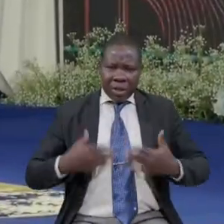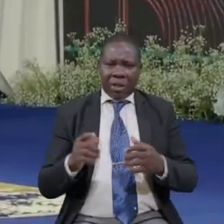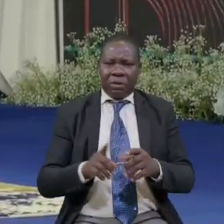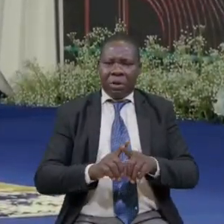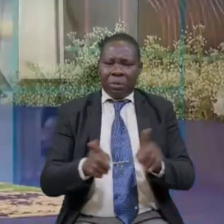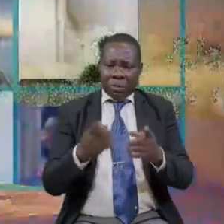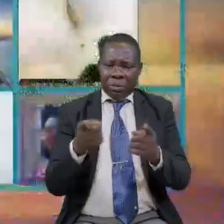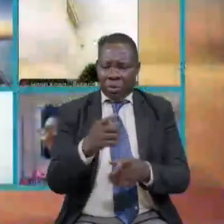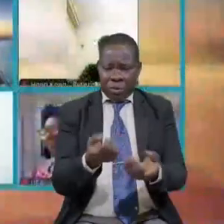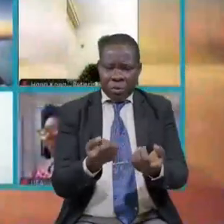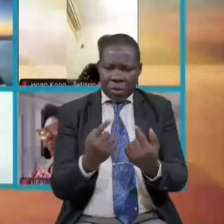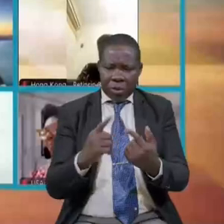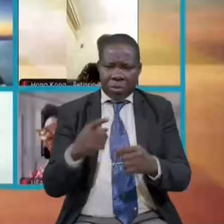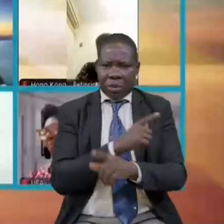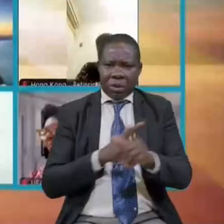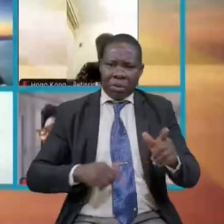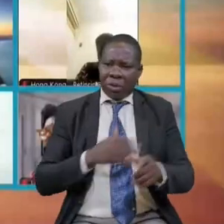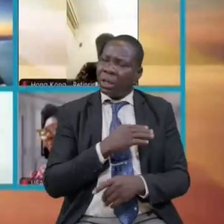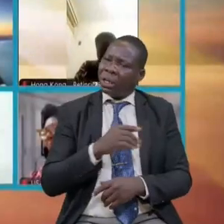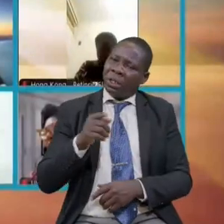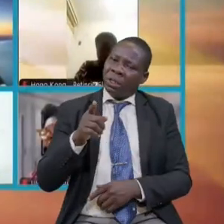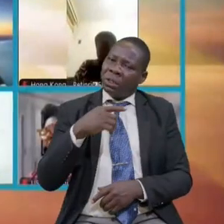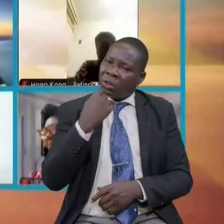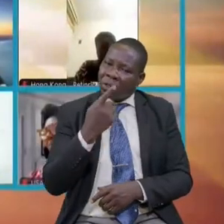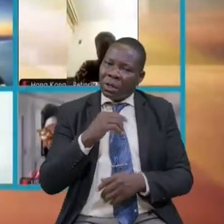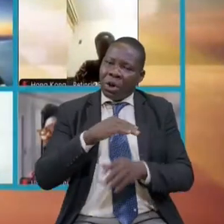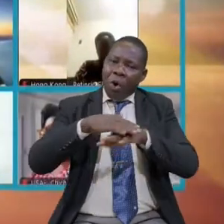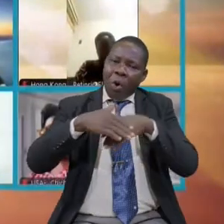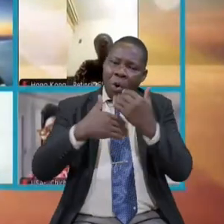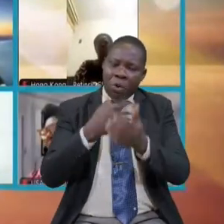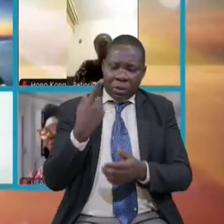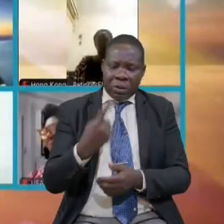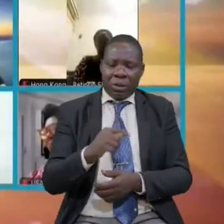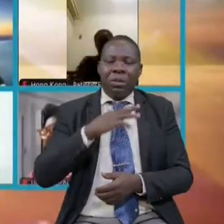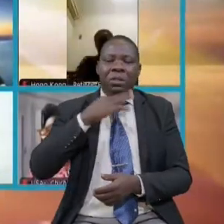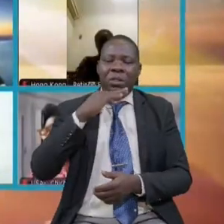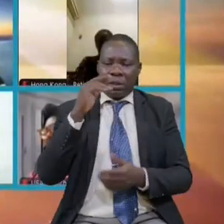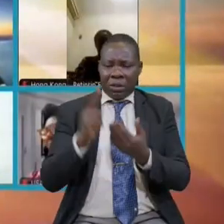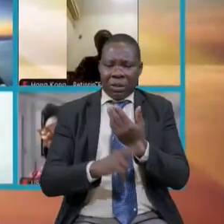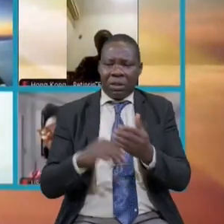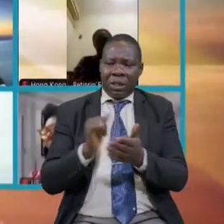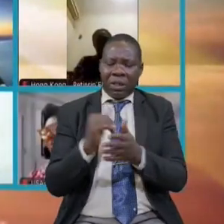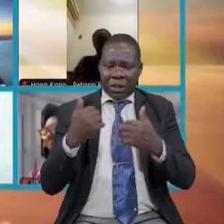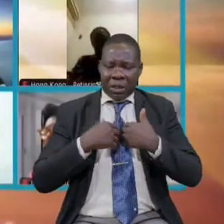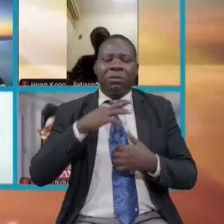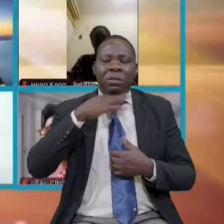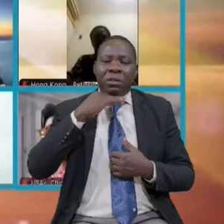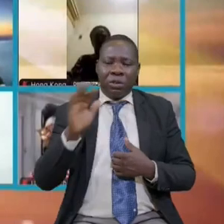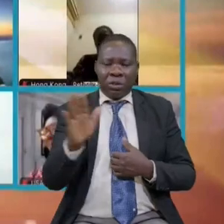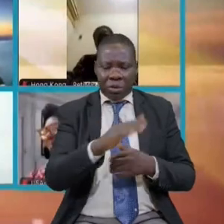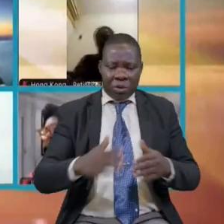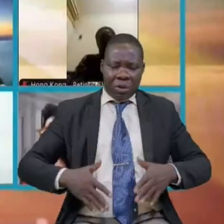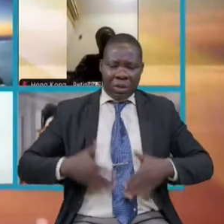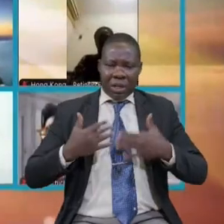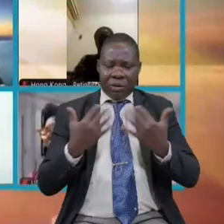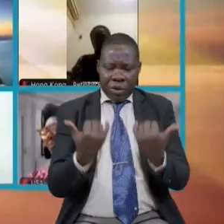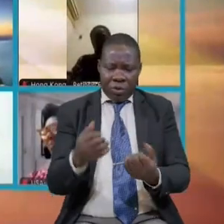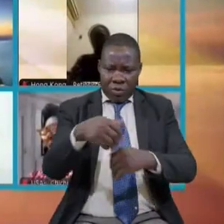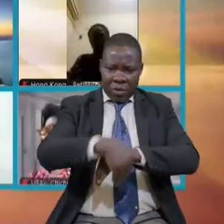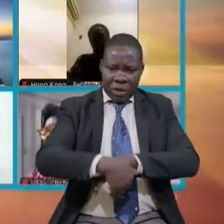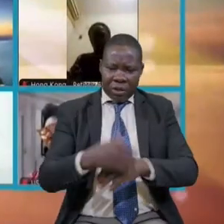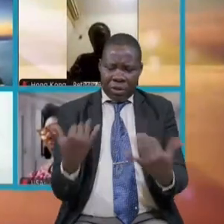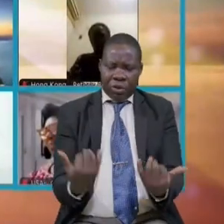d'un prix cher dans votre vie. Mais vous venez au Seigneur avec toutes vos souillures qui vous ont souillé. Ce